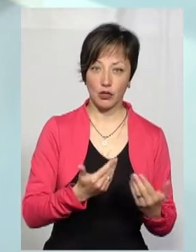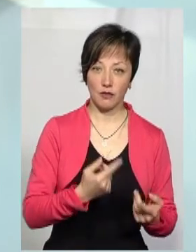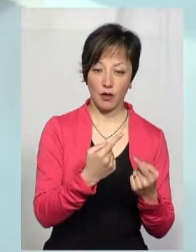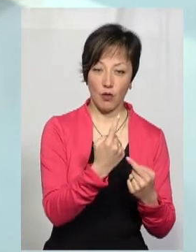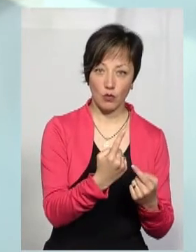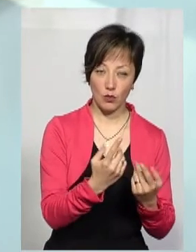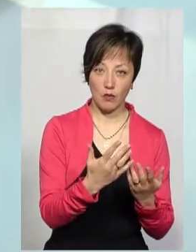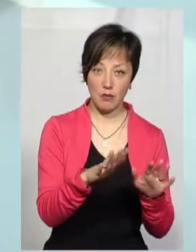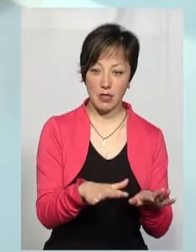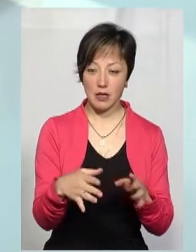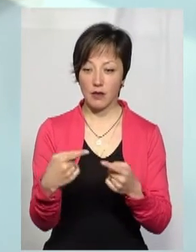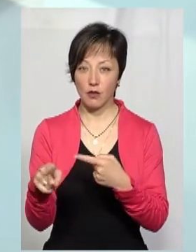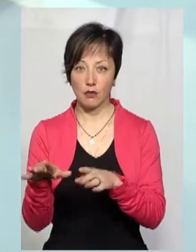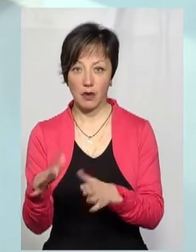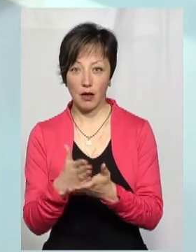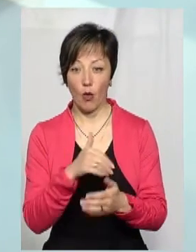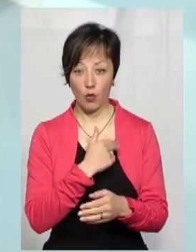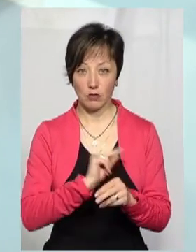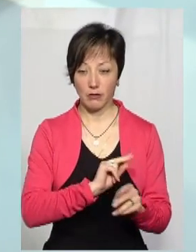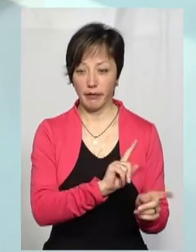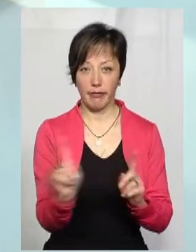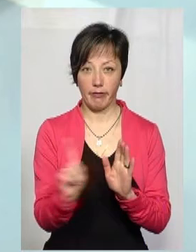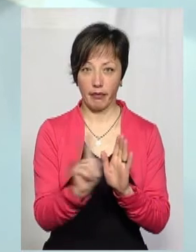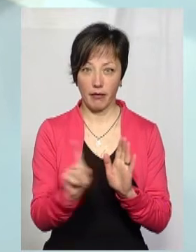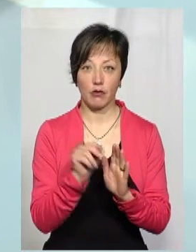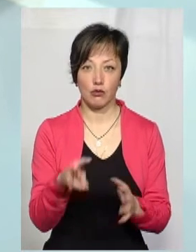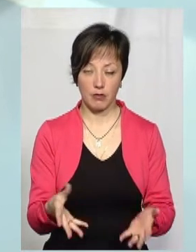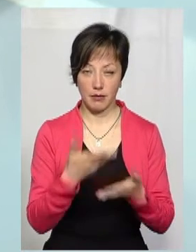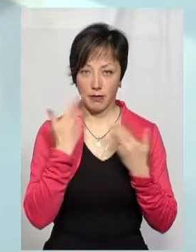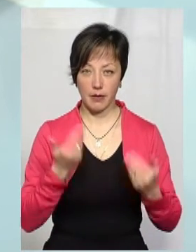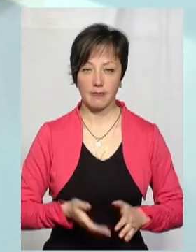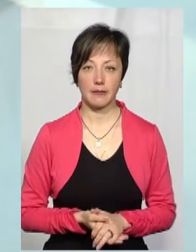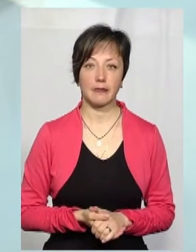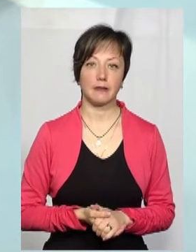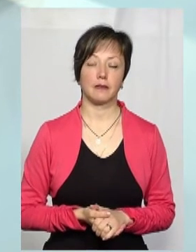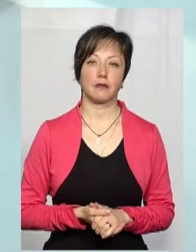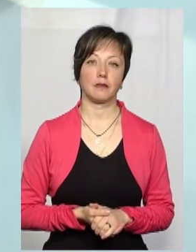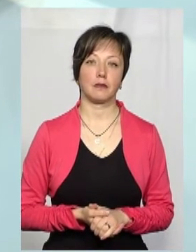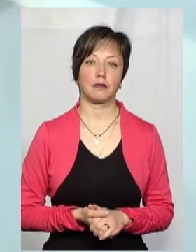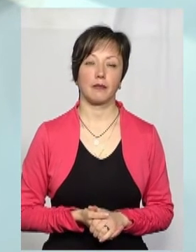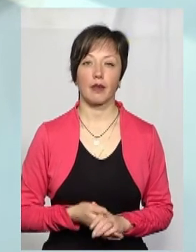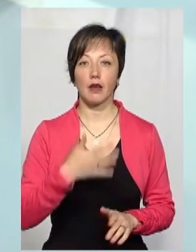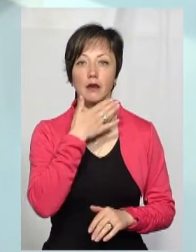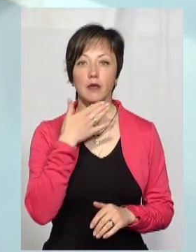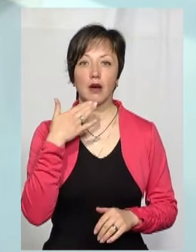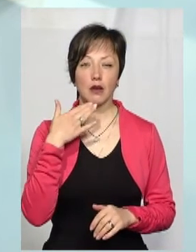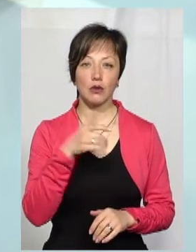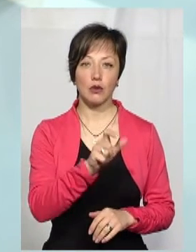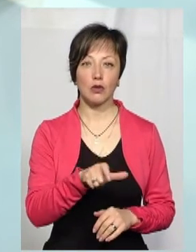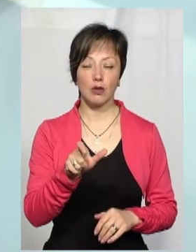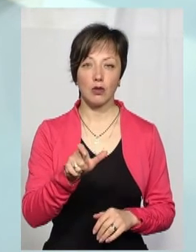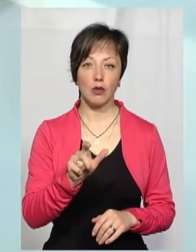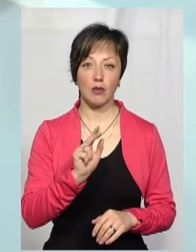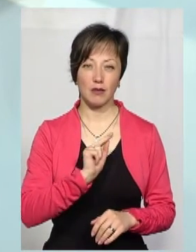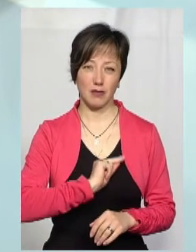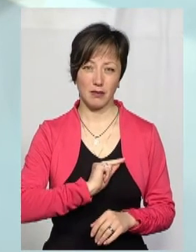а в іншому бути вакансія, вона би хотіла піти на роботу, але, на жаль, транспортне сполучення не дозволяє це зробити. Багато відмовляється